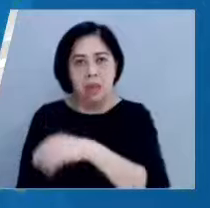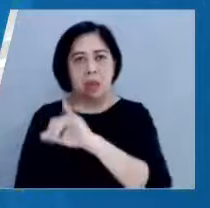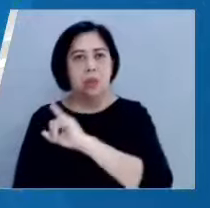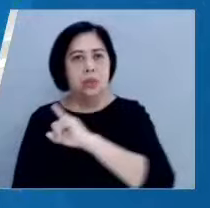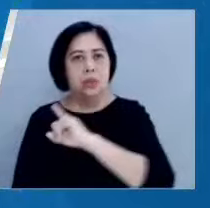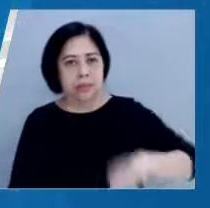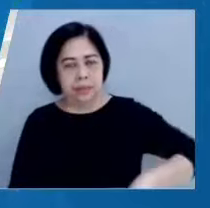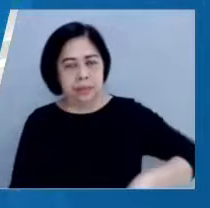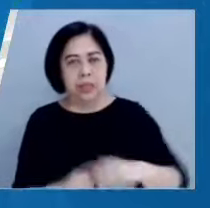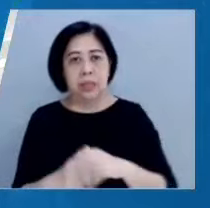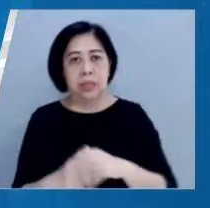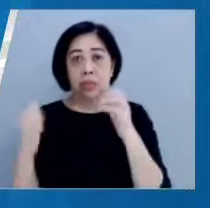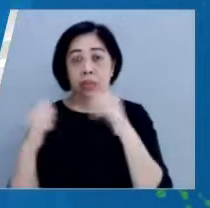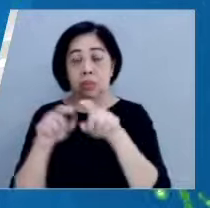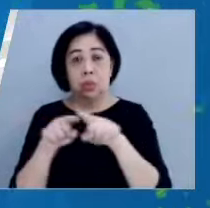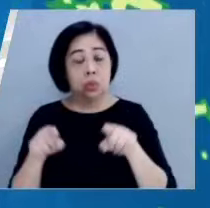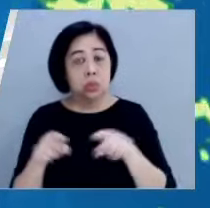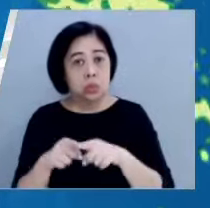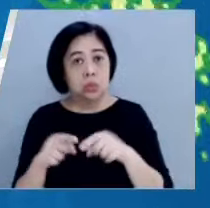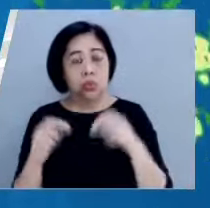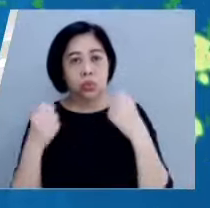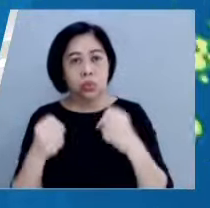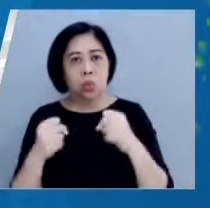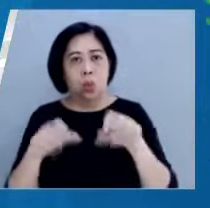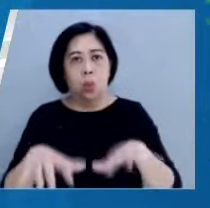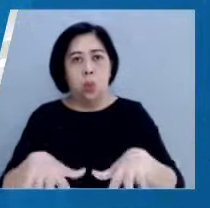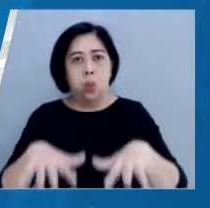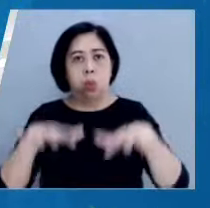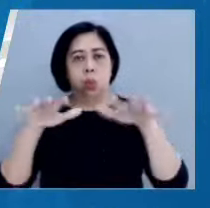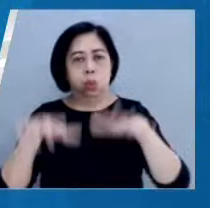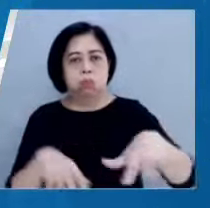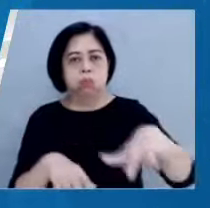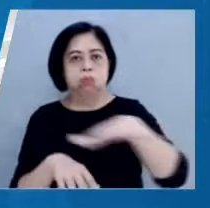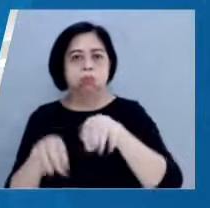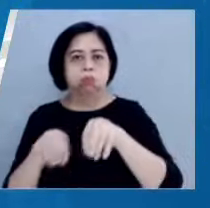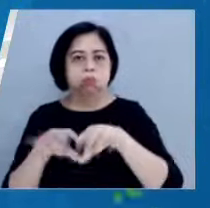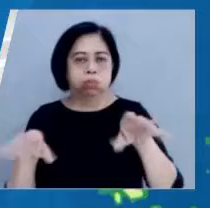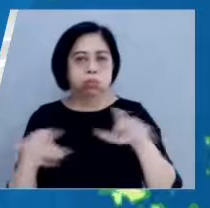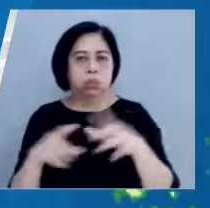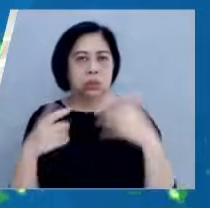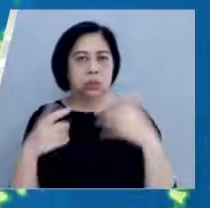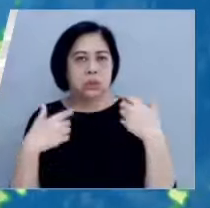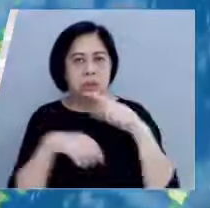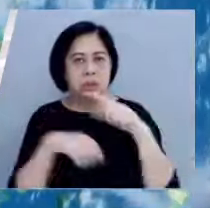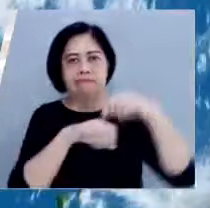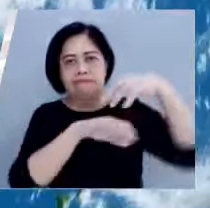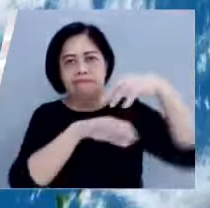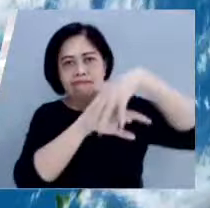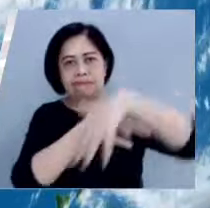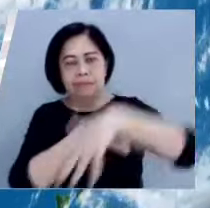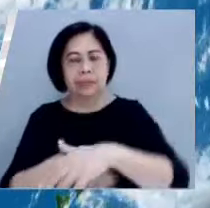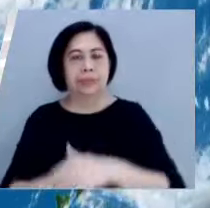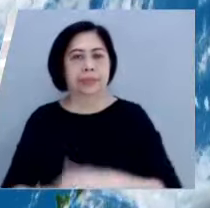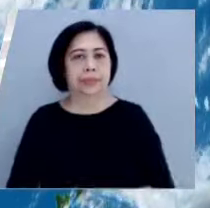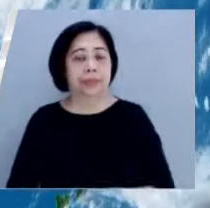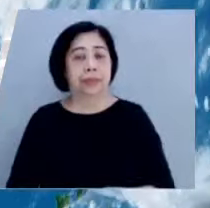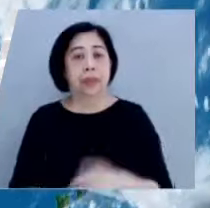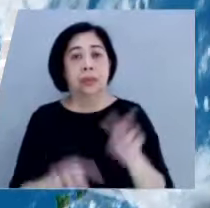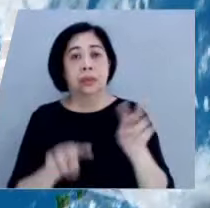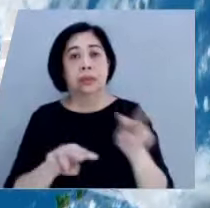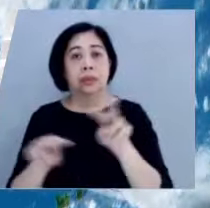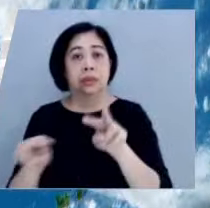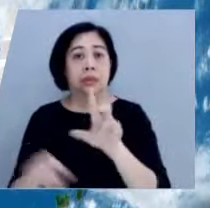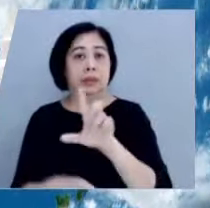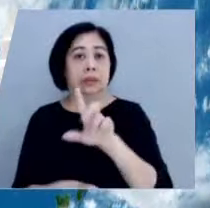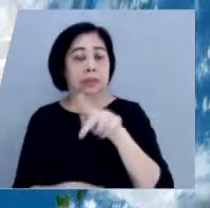At asahan daw ang severe flooding o malawakang pagbaha at mga pagguho ng lupa. Binabantayan din ang low pressure area